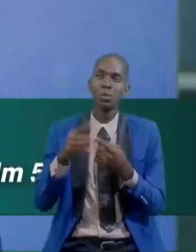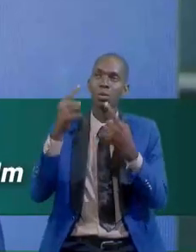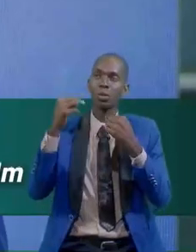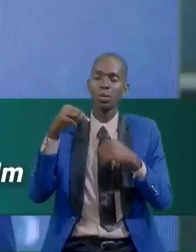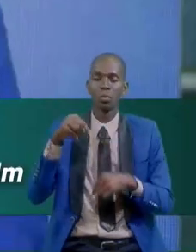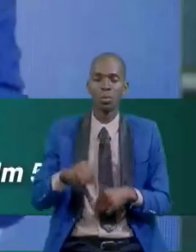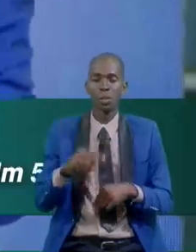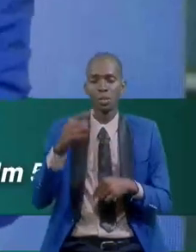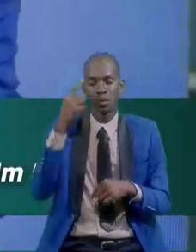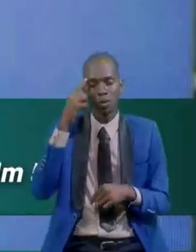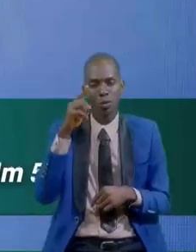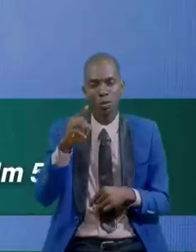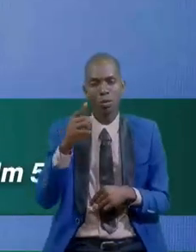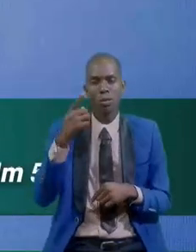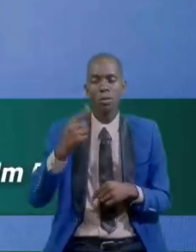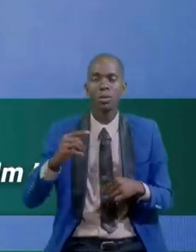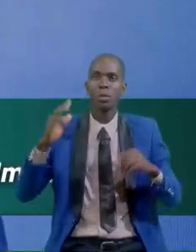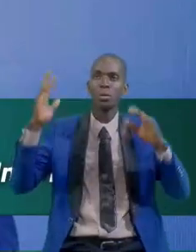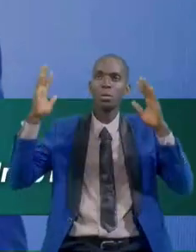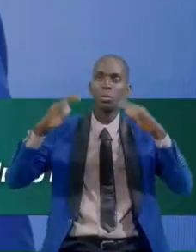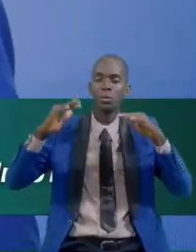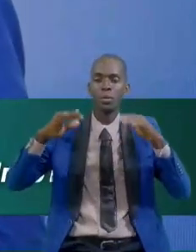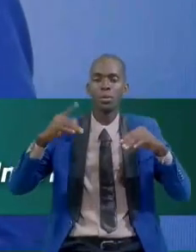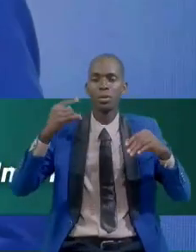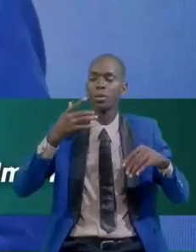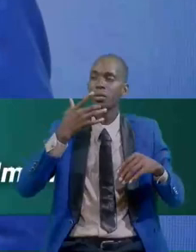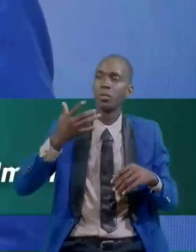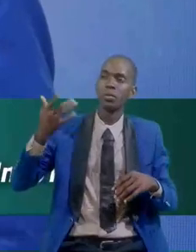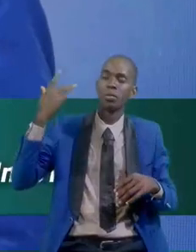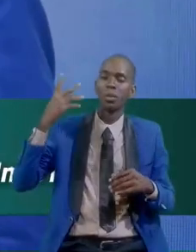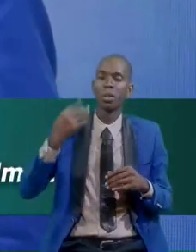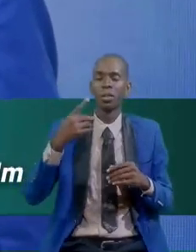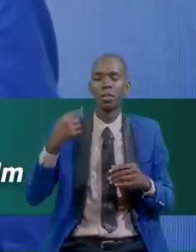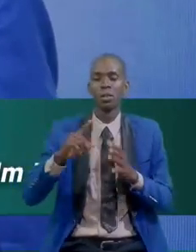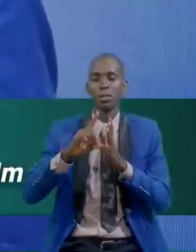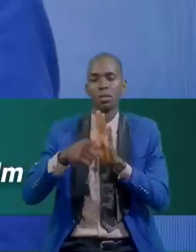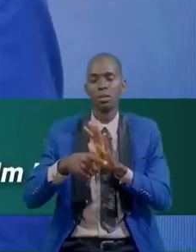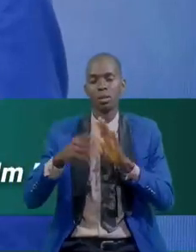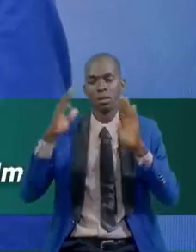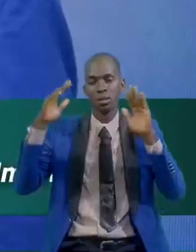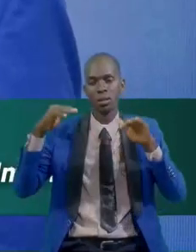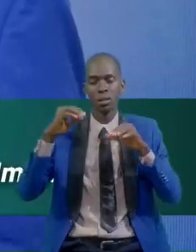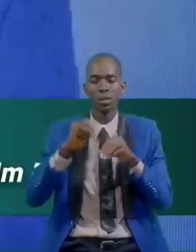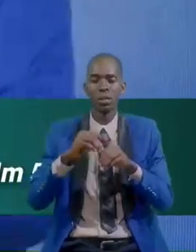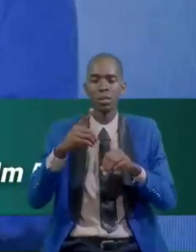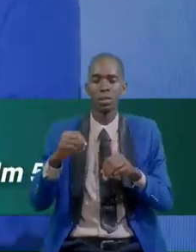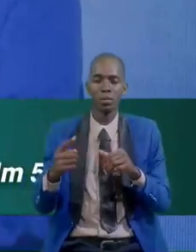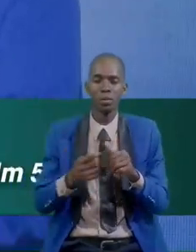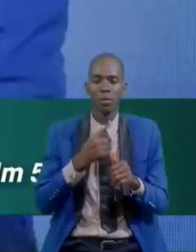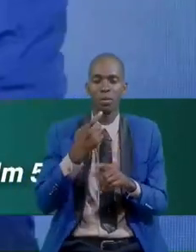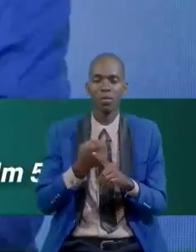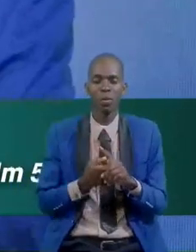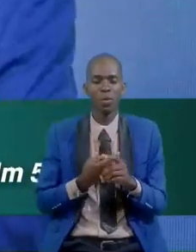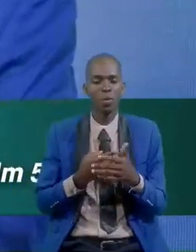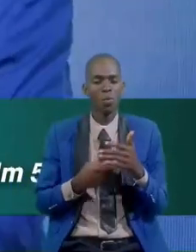en son temps. Il vous enverra la pluie de la première et de l'arrière-saison, comme autrefois.